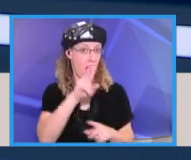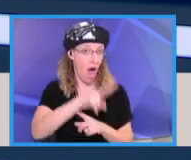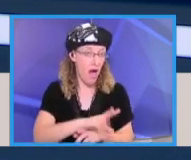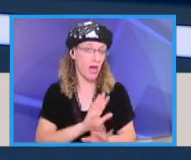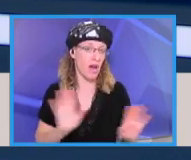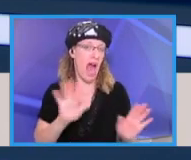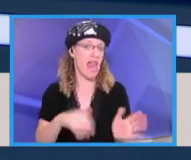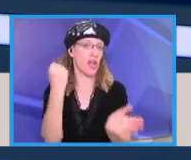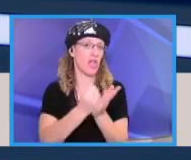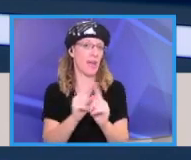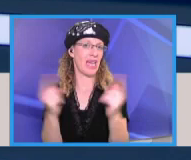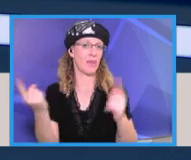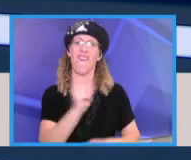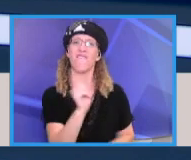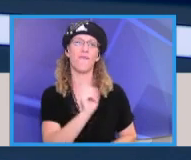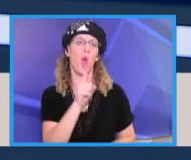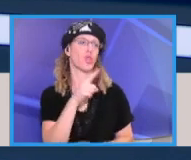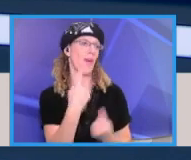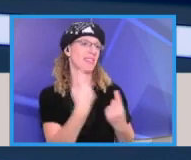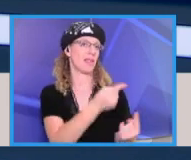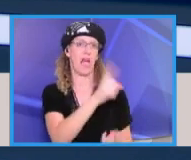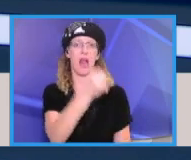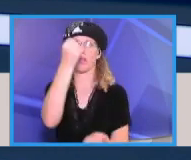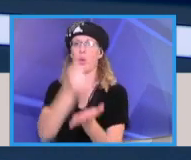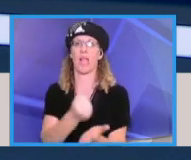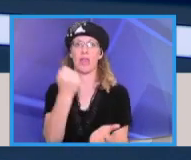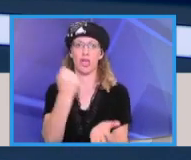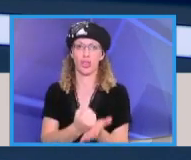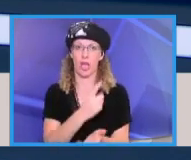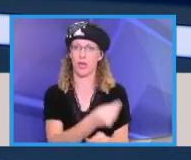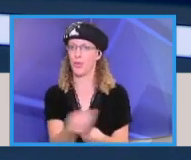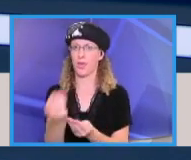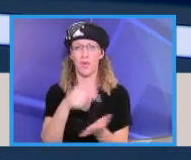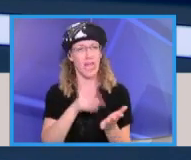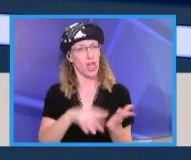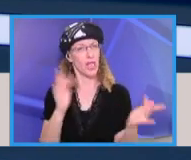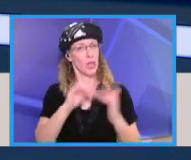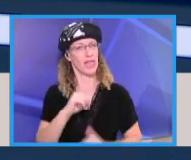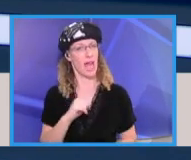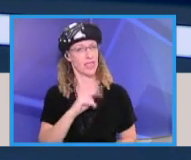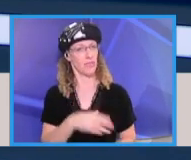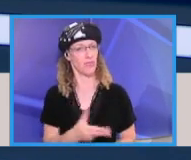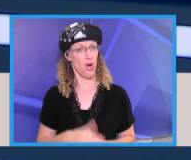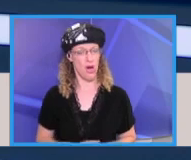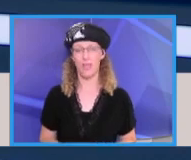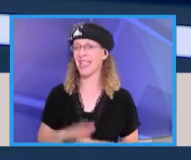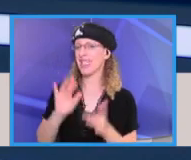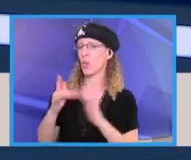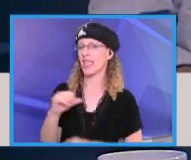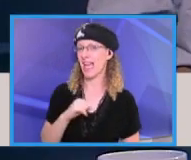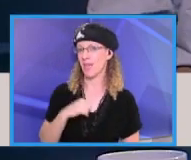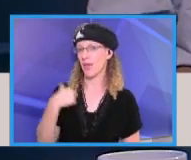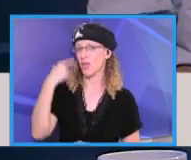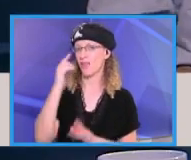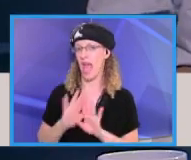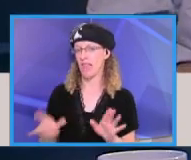על ההכשרים האחרים, ולא גוף שצריך לתת את תעודת ההכשר, כי יש שם גם סוג של ניגוד אינטרסים בעצם. ניגוד אינטרסים אני חושב שאין,